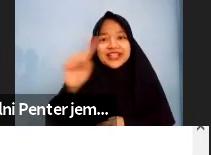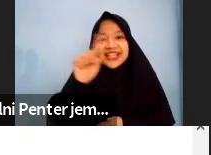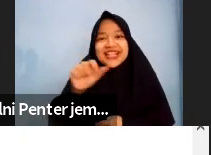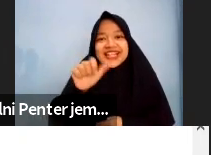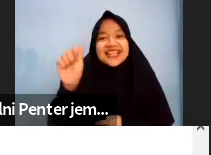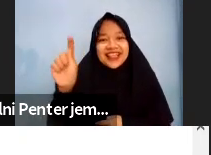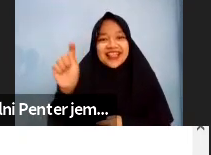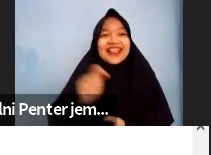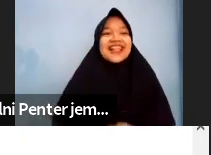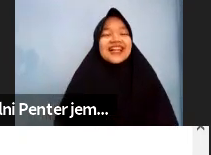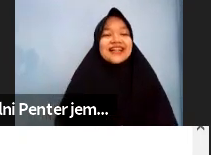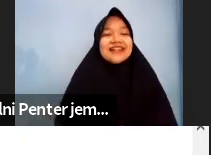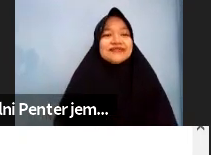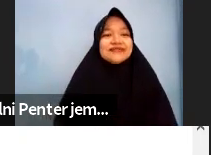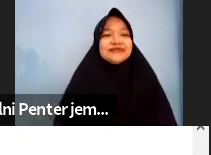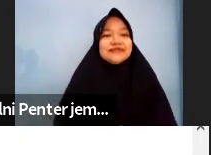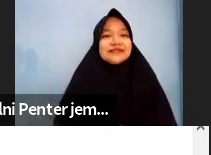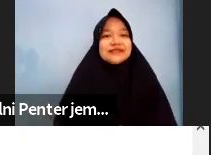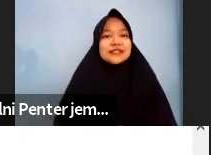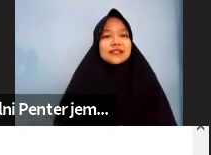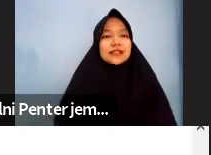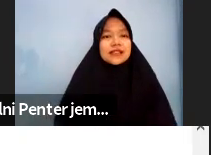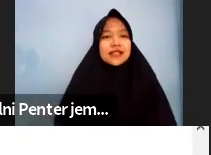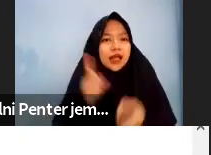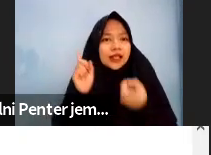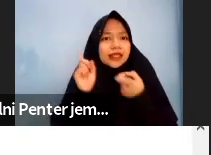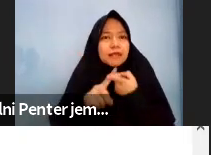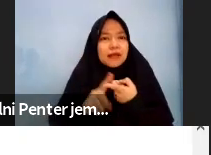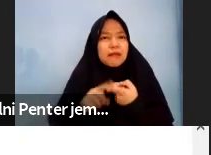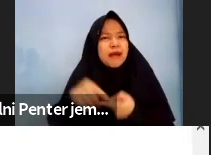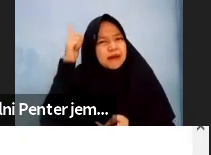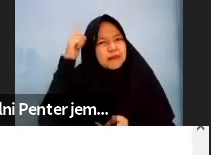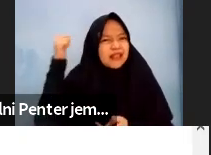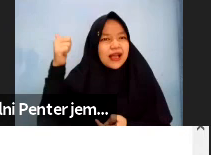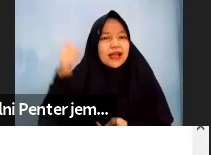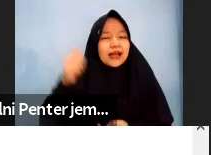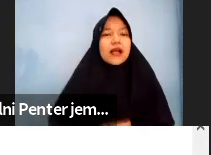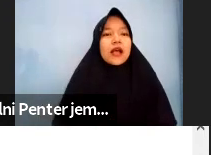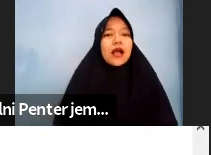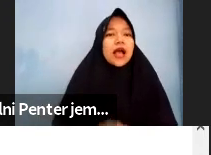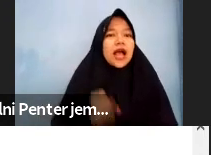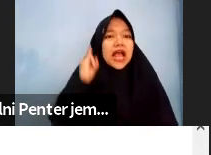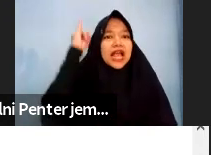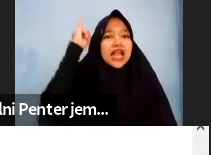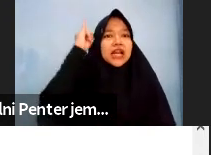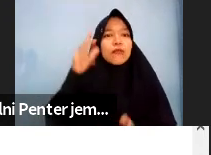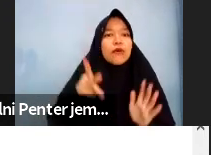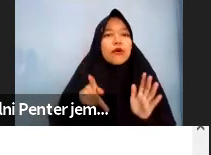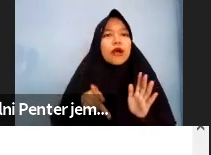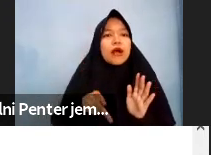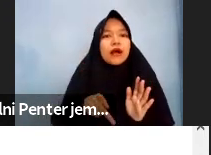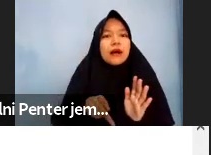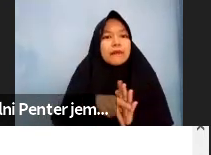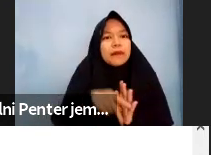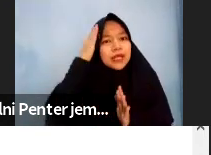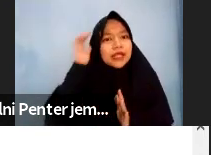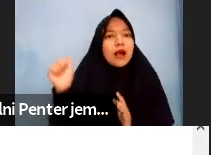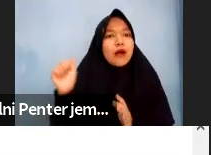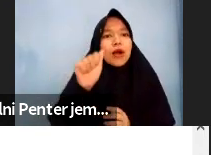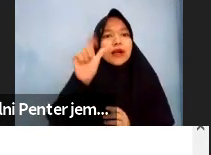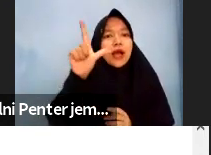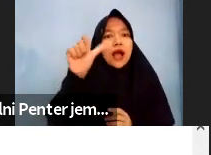zat Hai sahabat pintar ilmu pengetahuan alam tak pernah lepas dari keberadaan